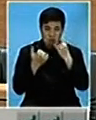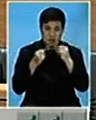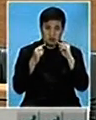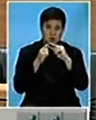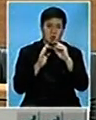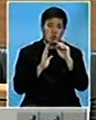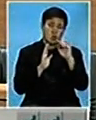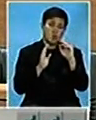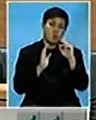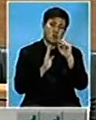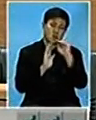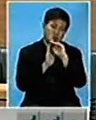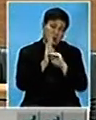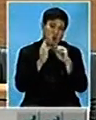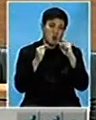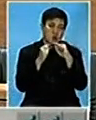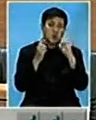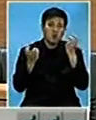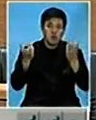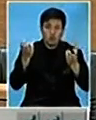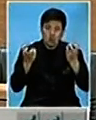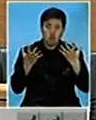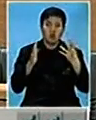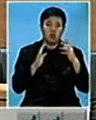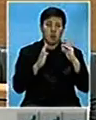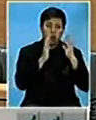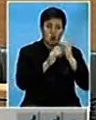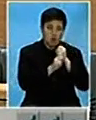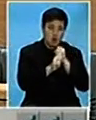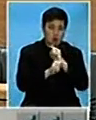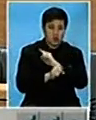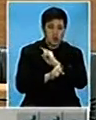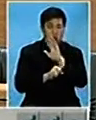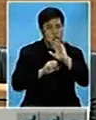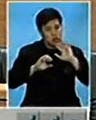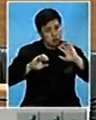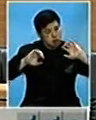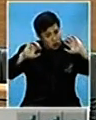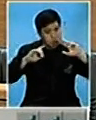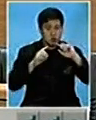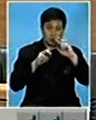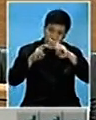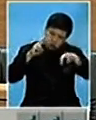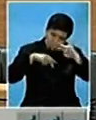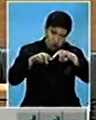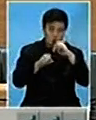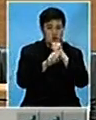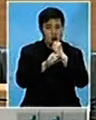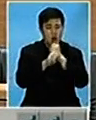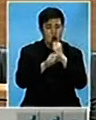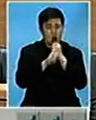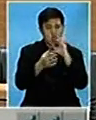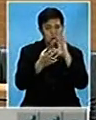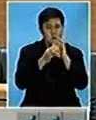นการยุติธรรมของเรากลไกและเจ้าหน้าที่ของรัฐ ที่เป็นผู้รักษากฎหมายในเรื่อง